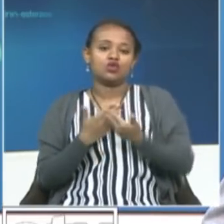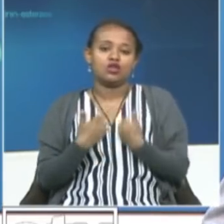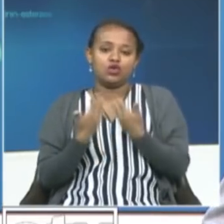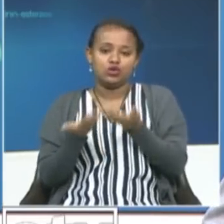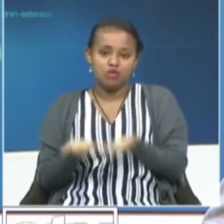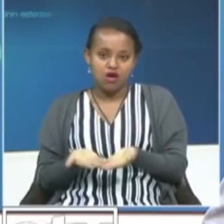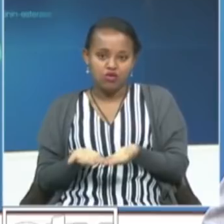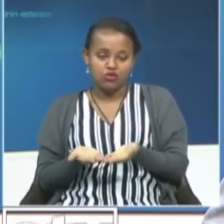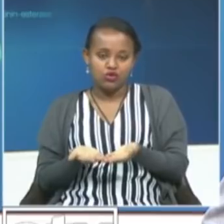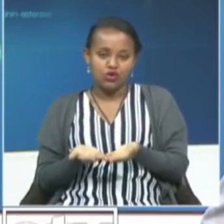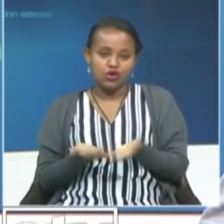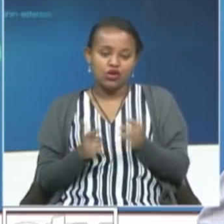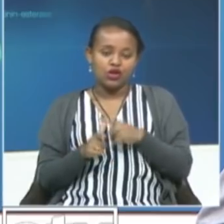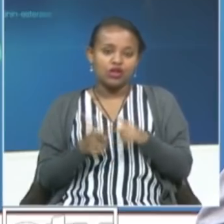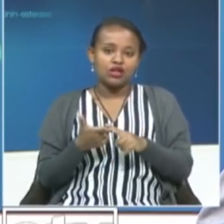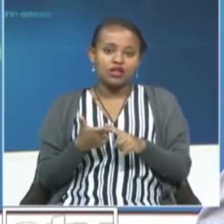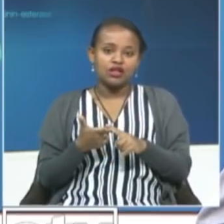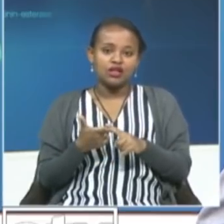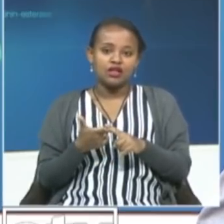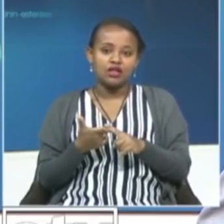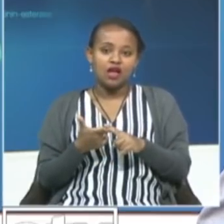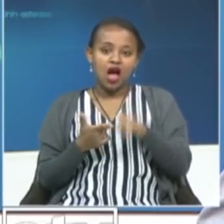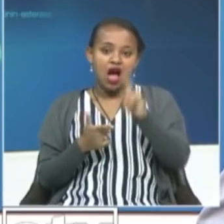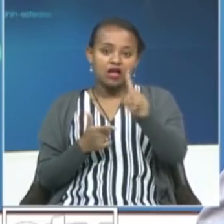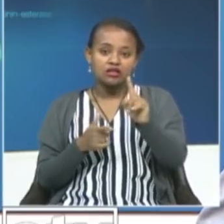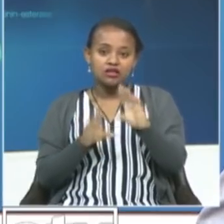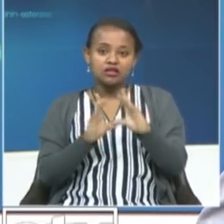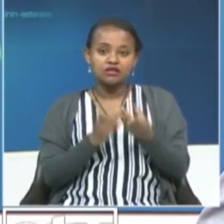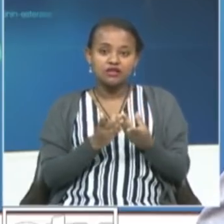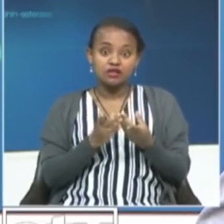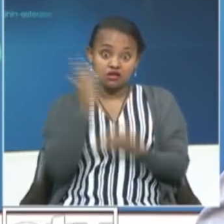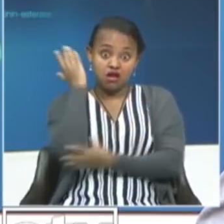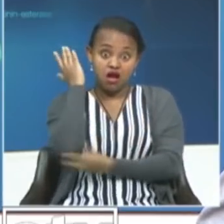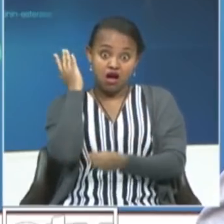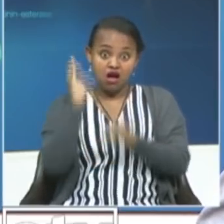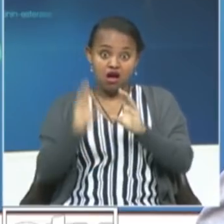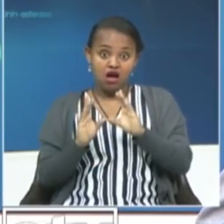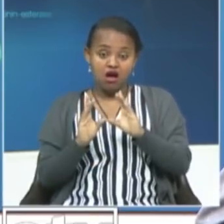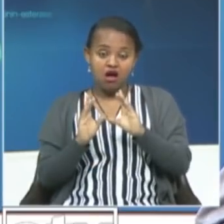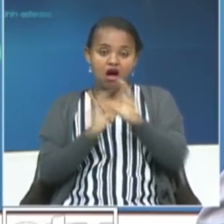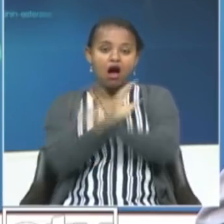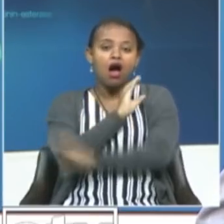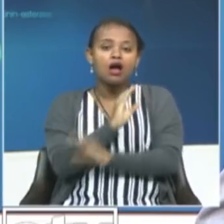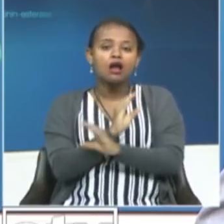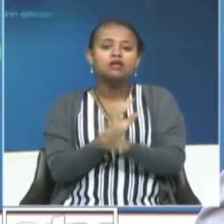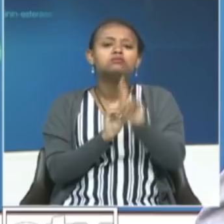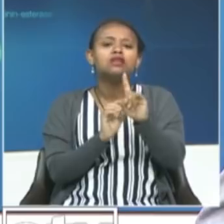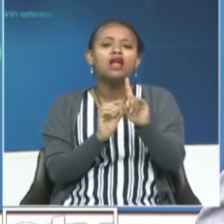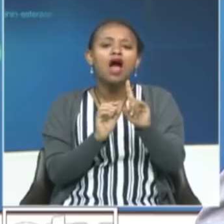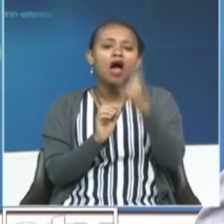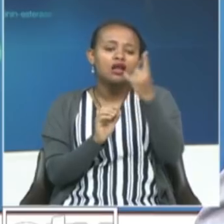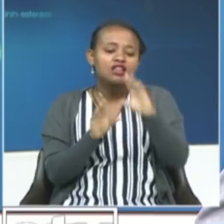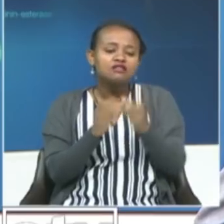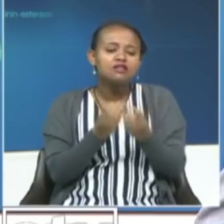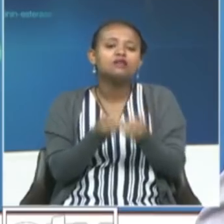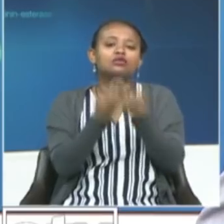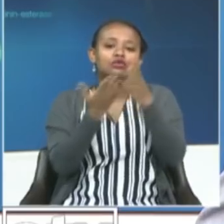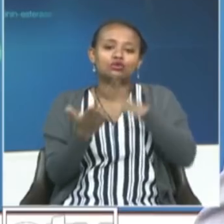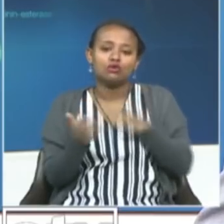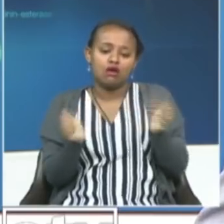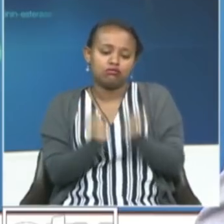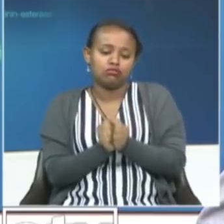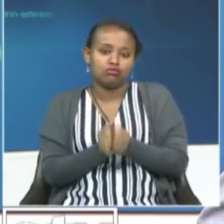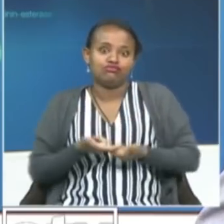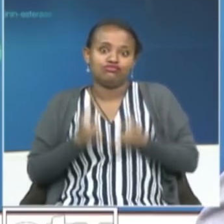አሉ። እንግዲህ ክፍል አንድ ሰው በደሃ ሀገራት ምን ያህል ክፍል ሼር እንደሚያደርግ አንድ ክፍል ላይ በዛ